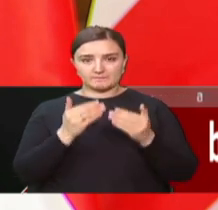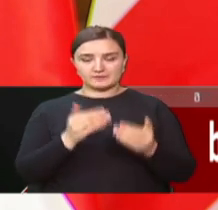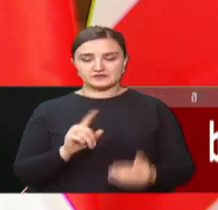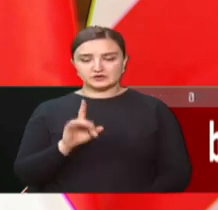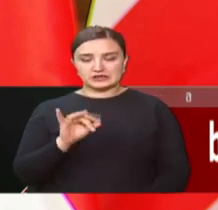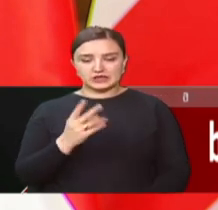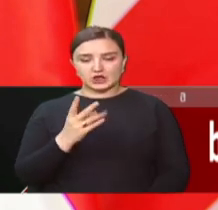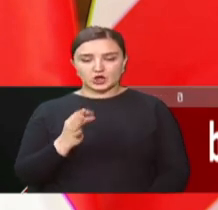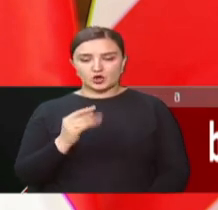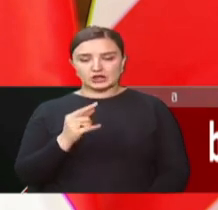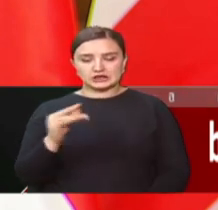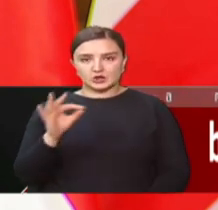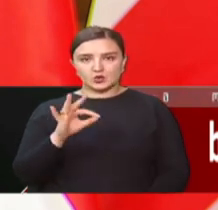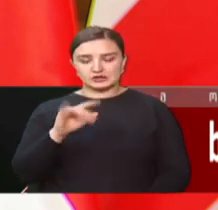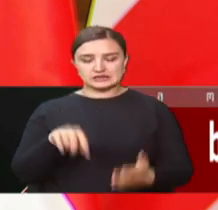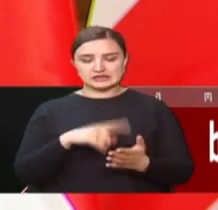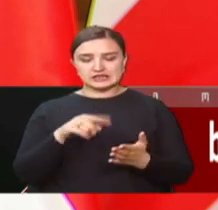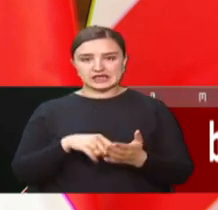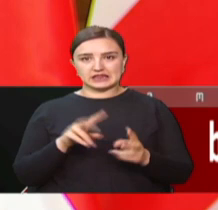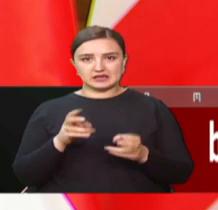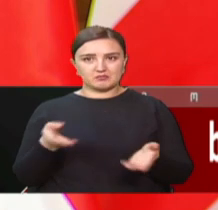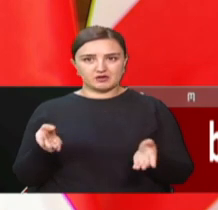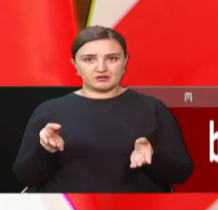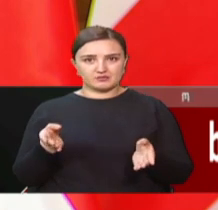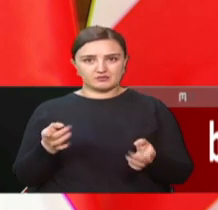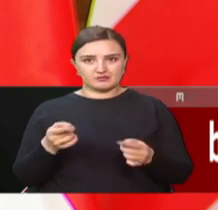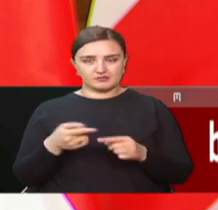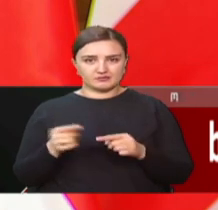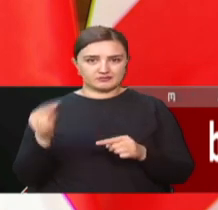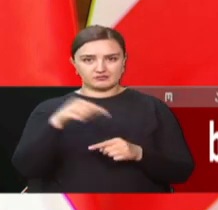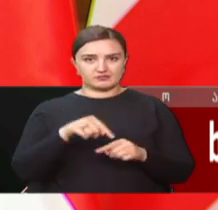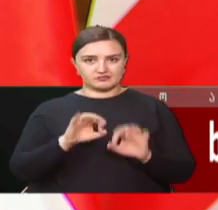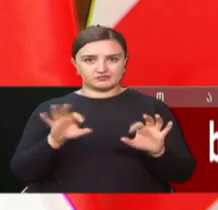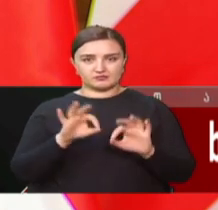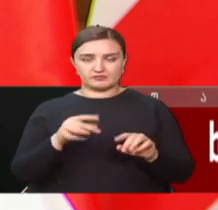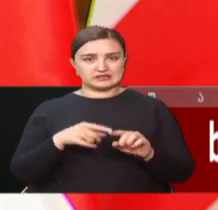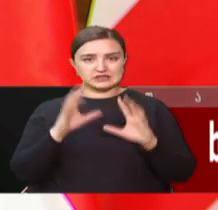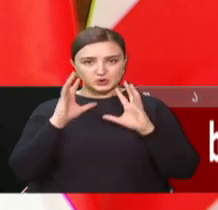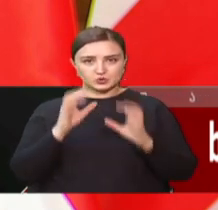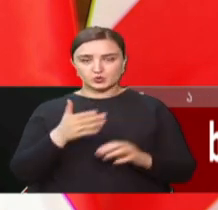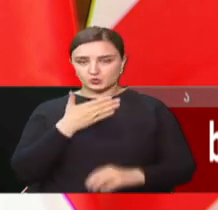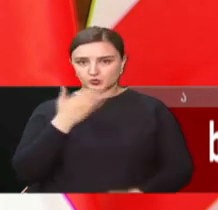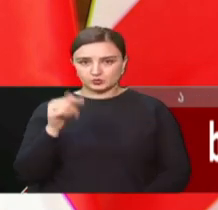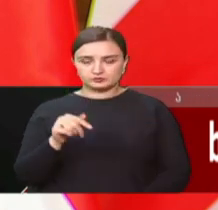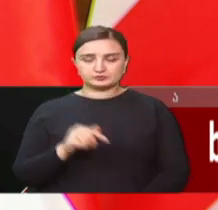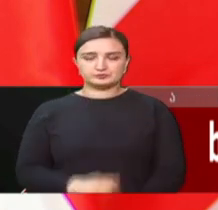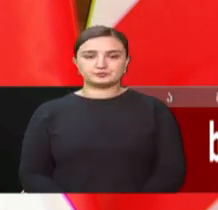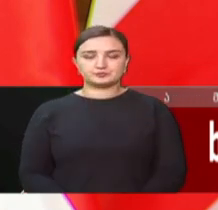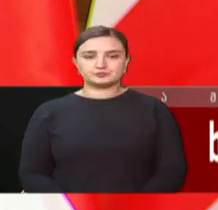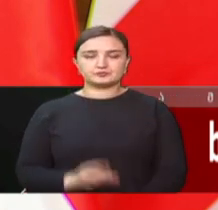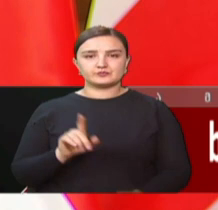რიკოთთან დაკავშირებული საკითხი გადაფაროს, ესეც მე მგონი ცოტა არასერიოზულად გამოიყურება. მოკლედ მაინდამაინც მხედველობაში